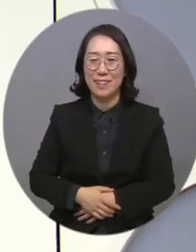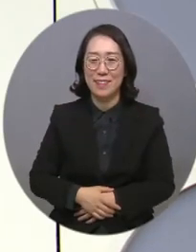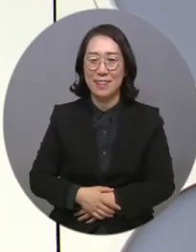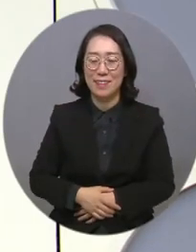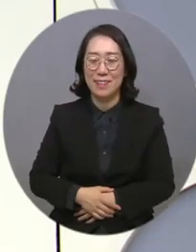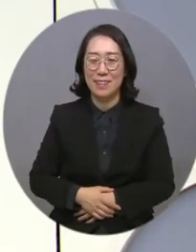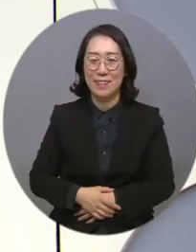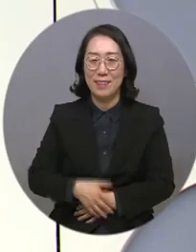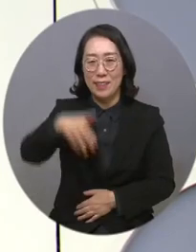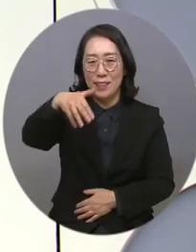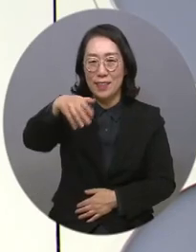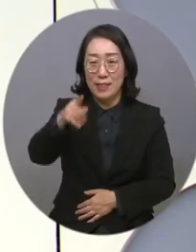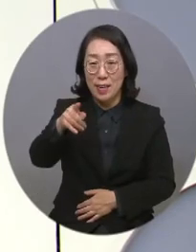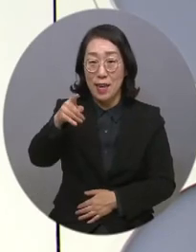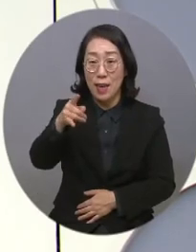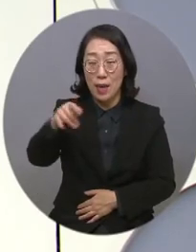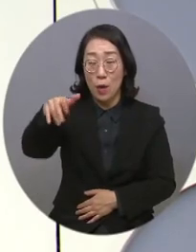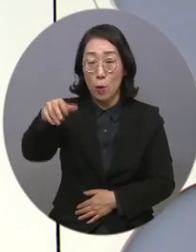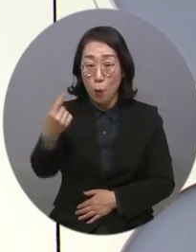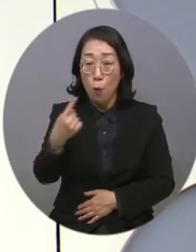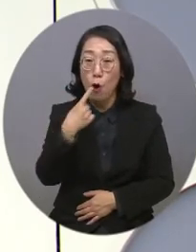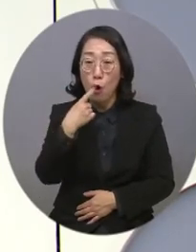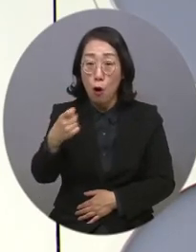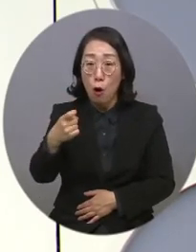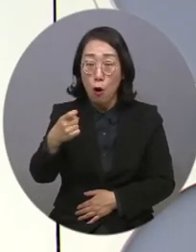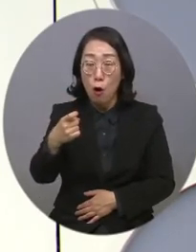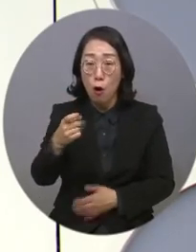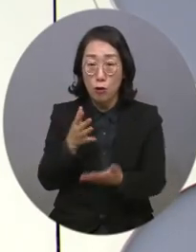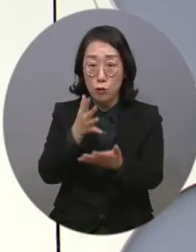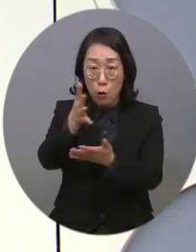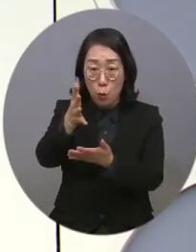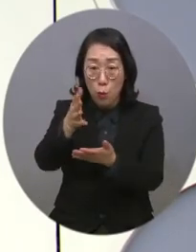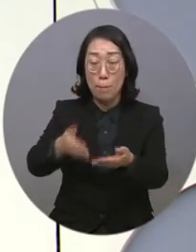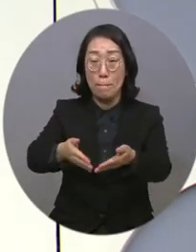교수님하고 체코어학과를 만들고 새로 사실 이